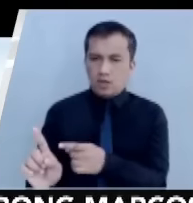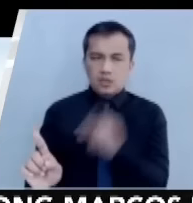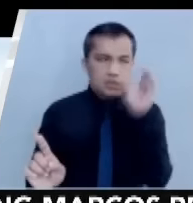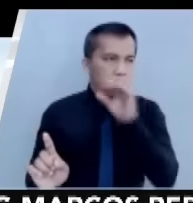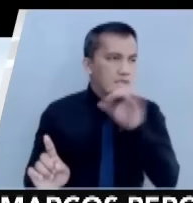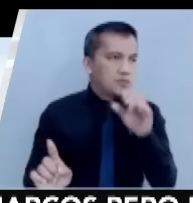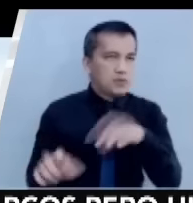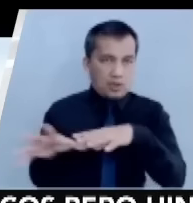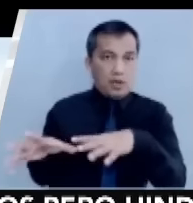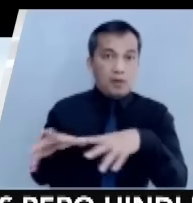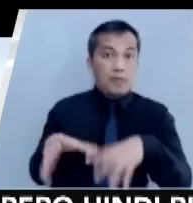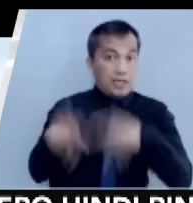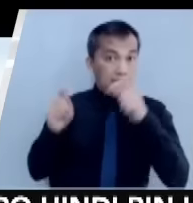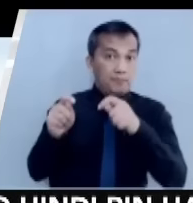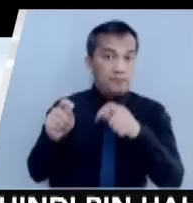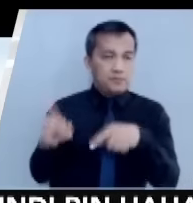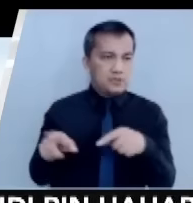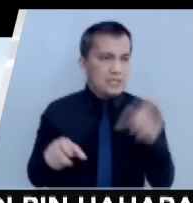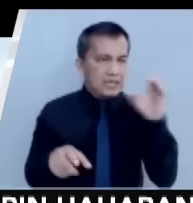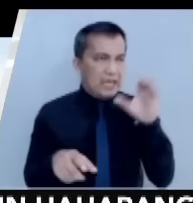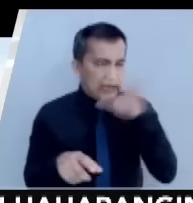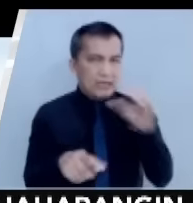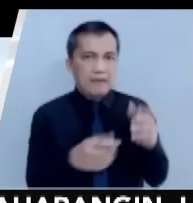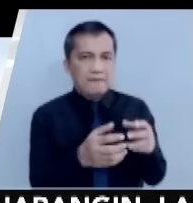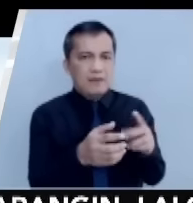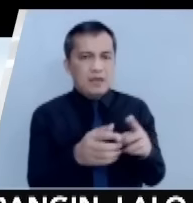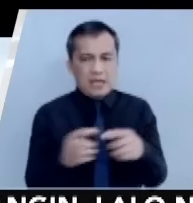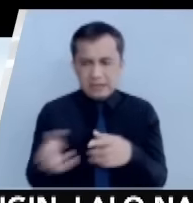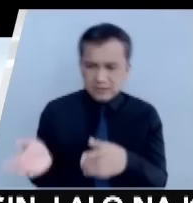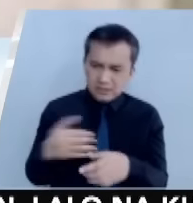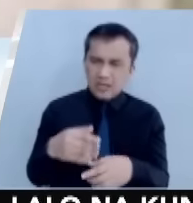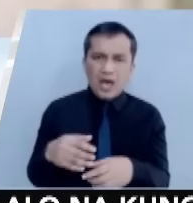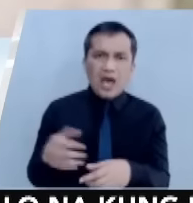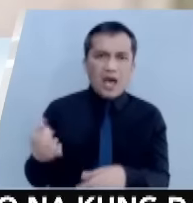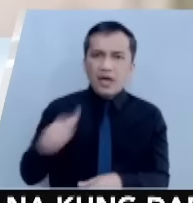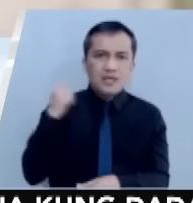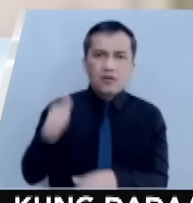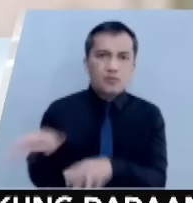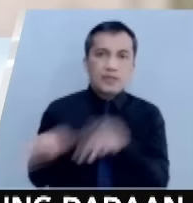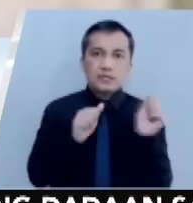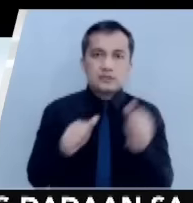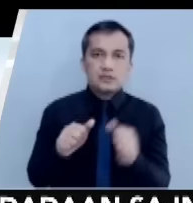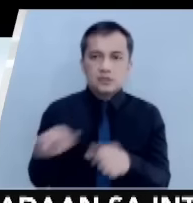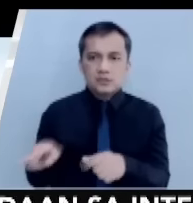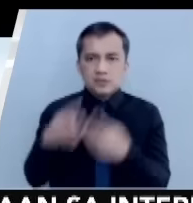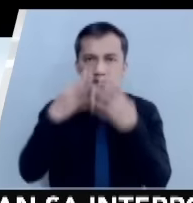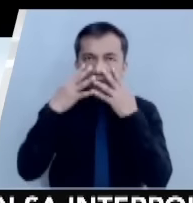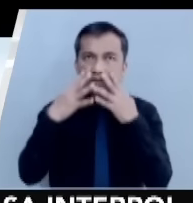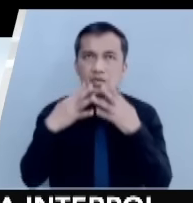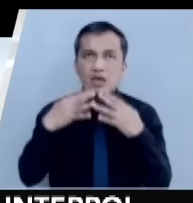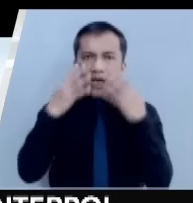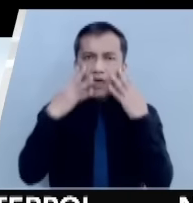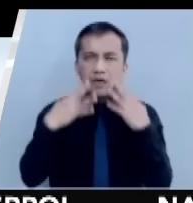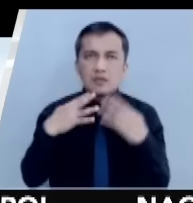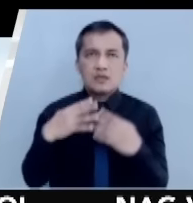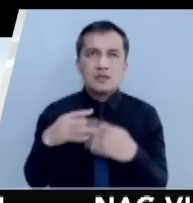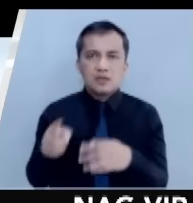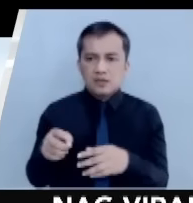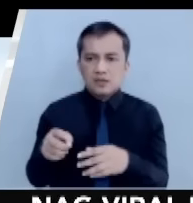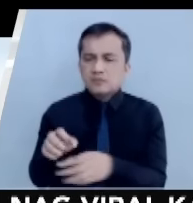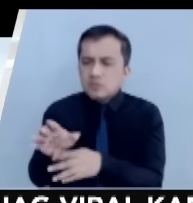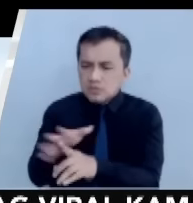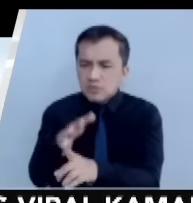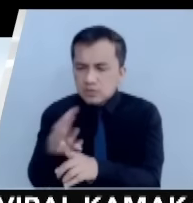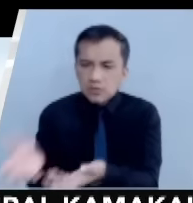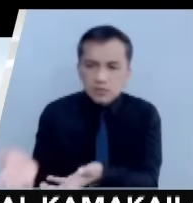nung una, nahirapan daw silang kumbinsihin si Milo. Ayaw niya umalis dun sa bahay nila. Umiiyak siya ng malakas. Napilit ko siyang na mapaalis doon. Nakita ko sa